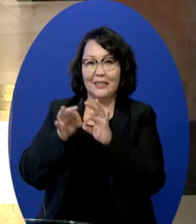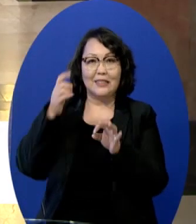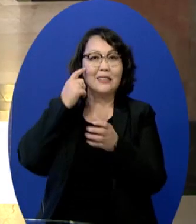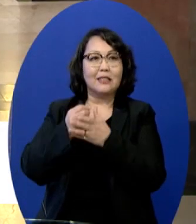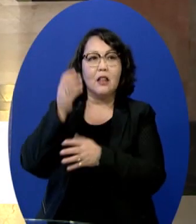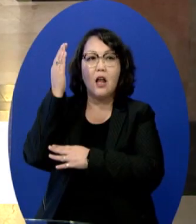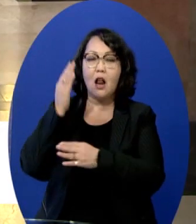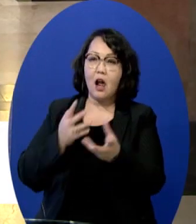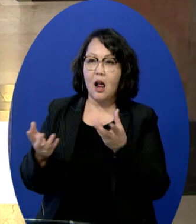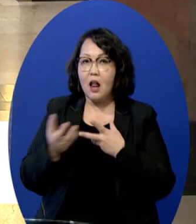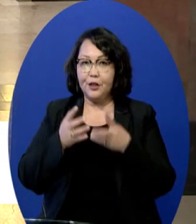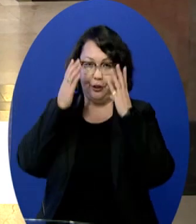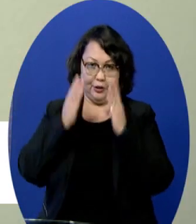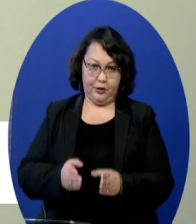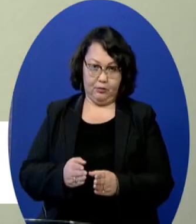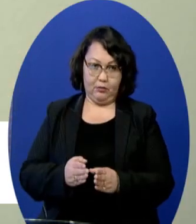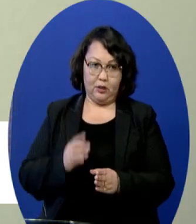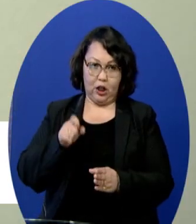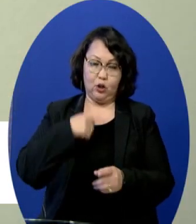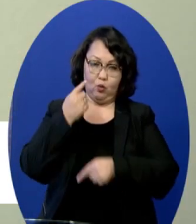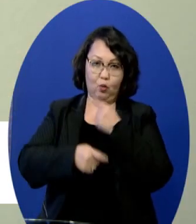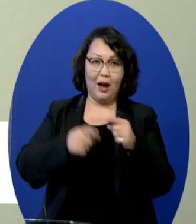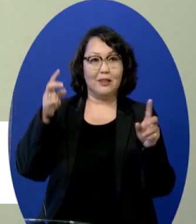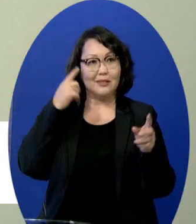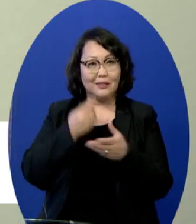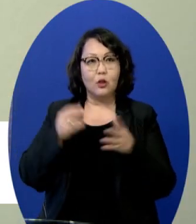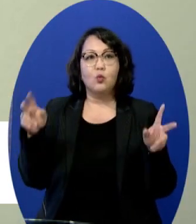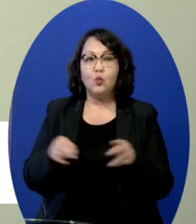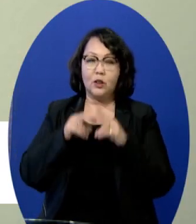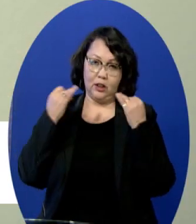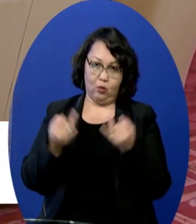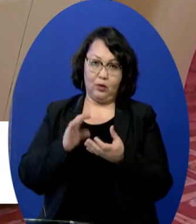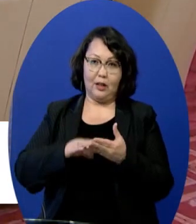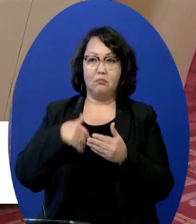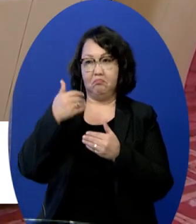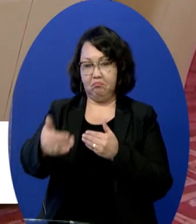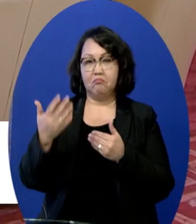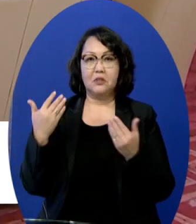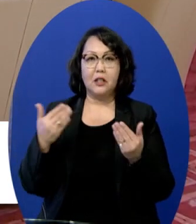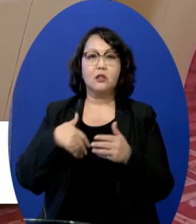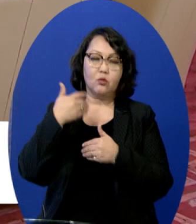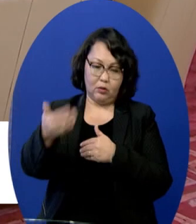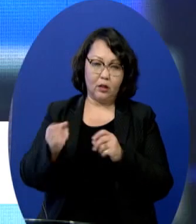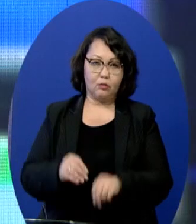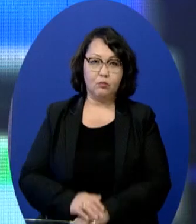хураалт явуулан за шийдвэрлсэн за энэ талаар санал дүгнэлтэд чуулган нэгдсэн уралдаан танилцуулахар боллоо.